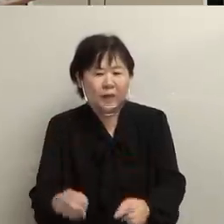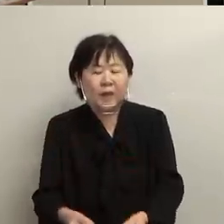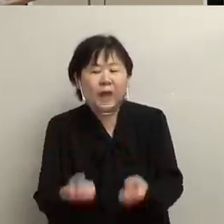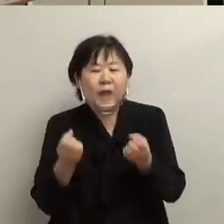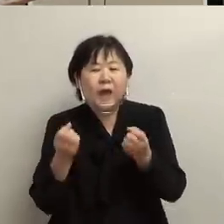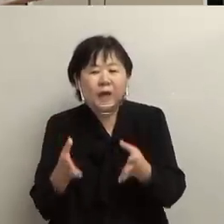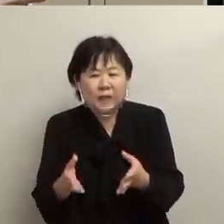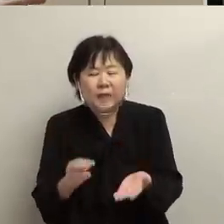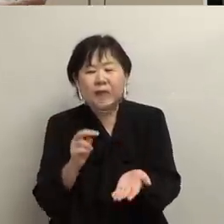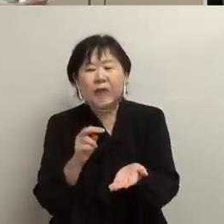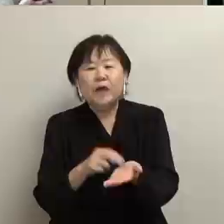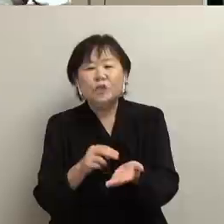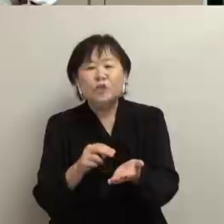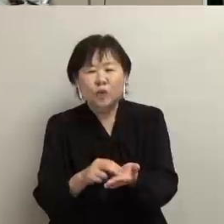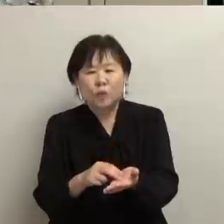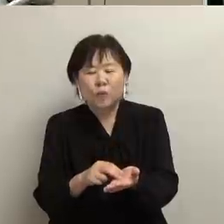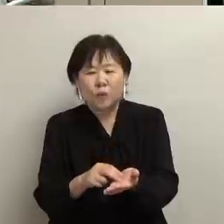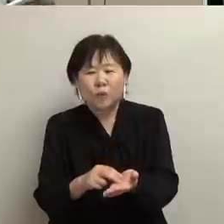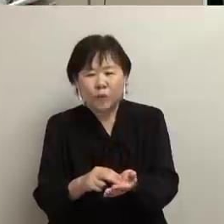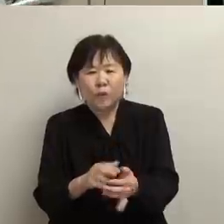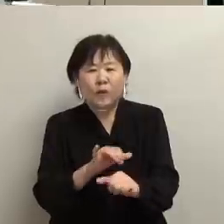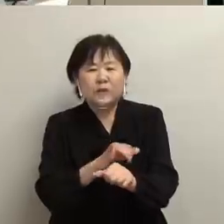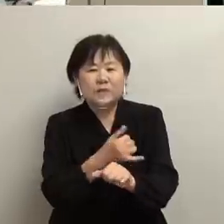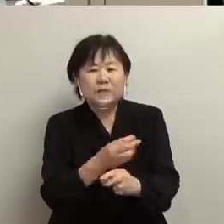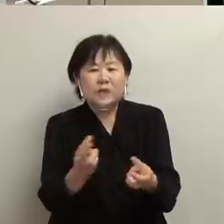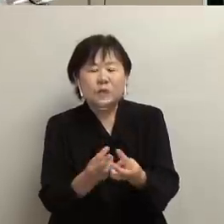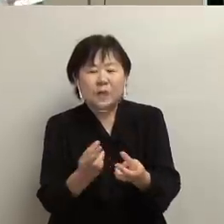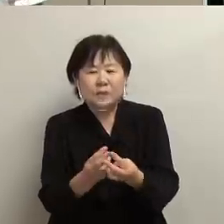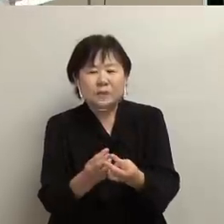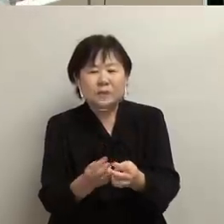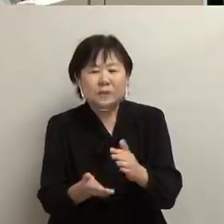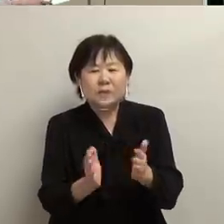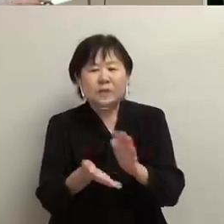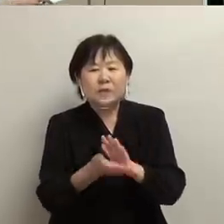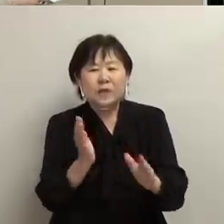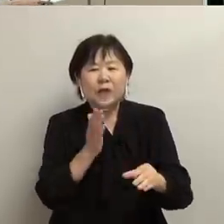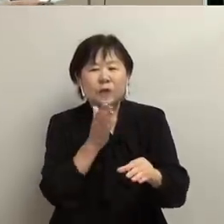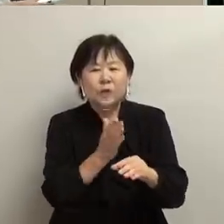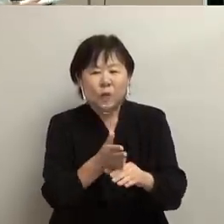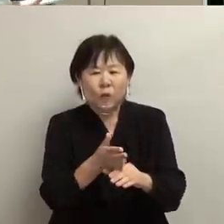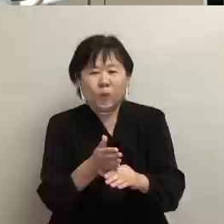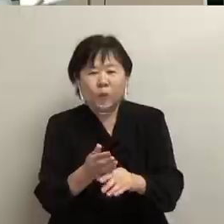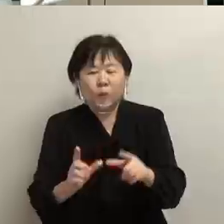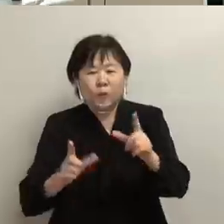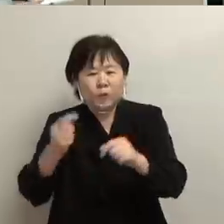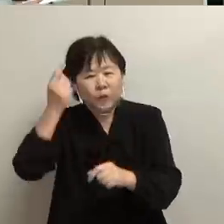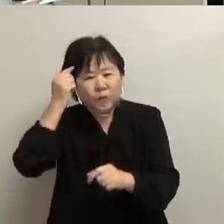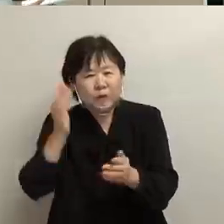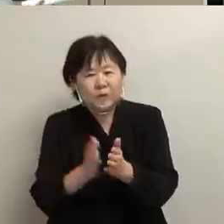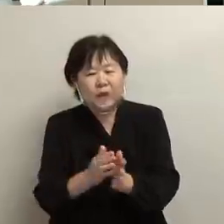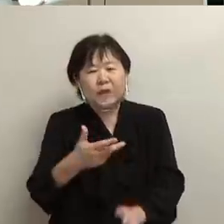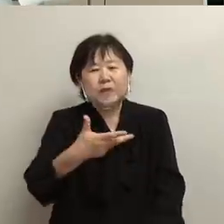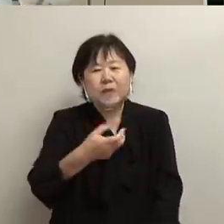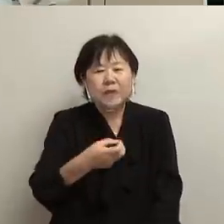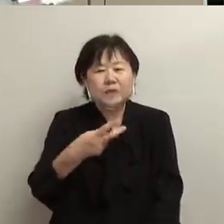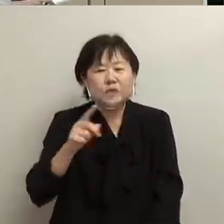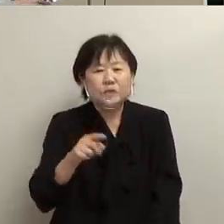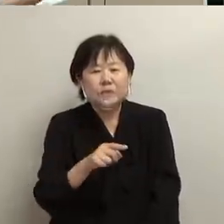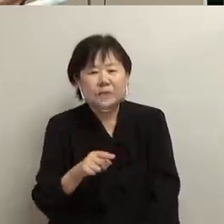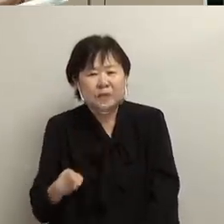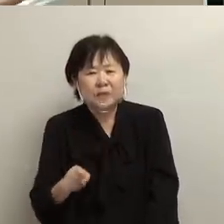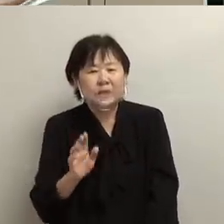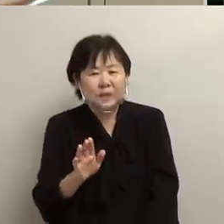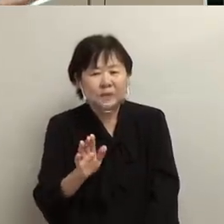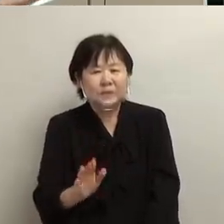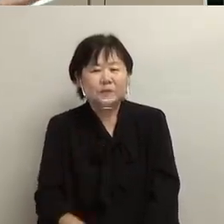数ですねちょっと修正をさせていただきまして拳王と等も併せて医療人材が72名いうことになり